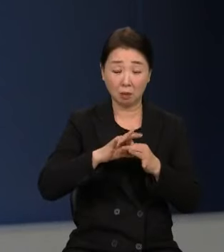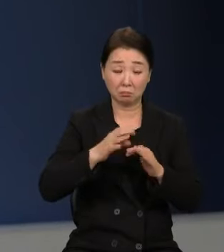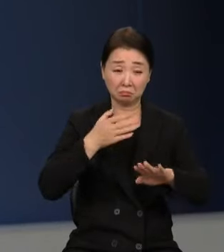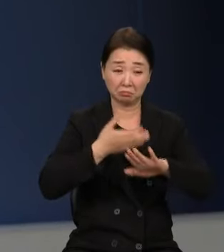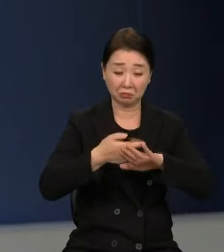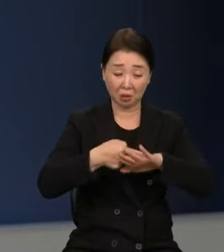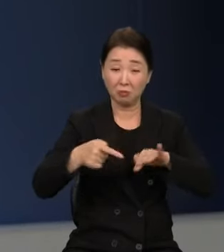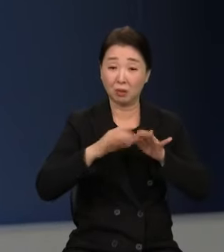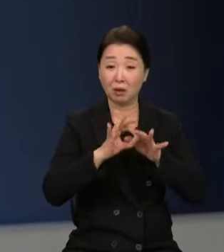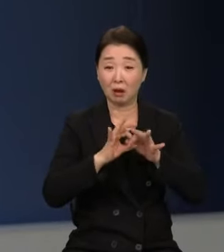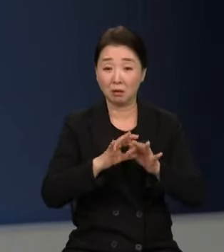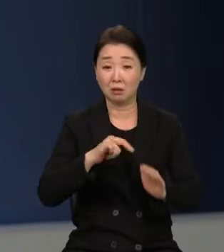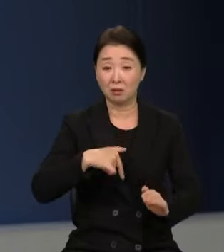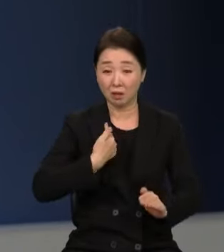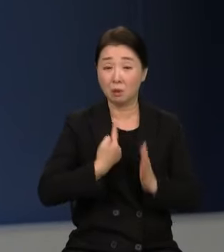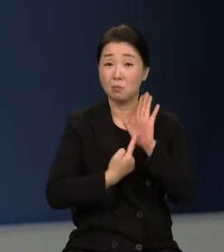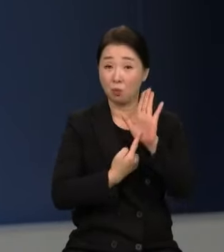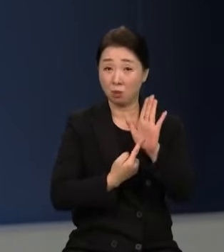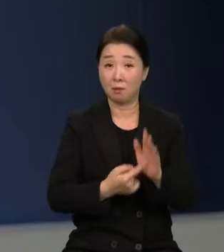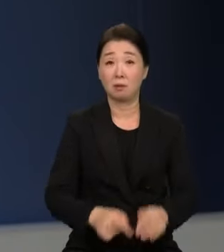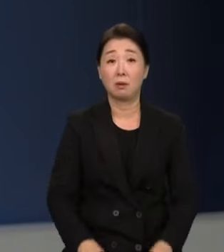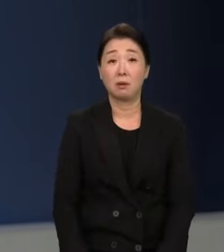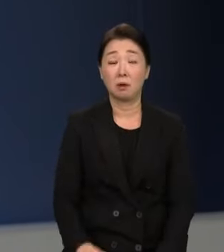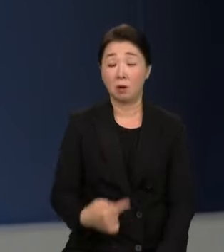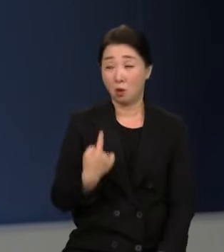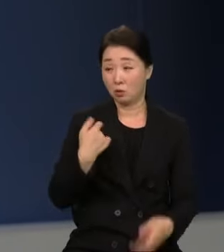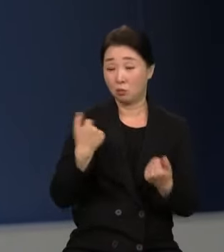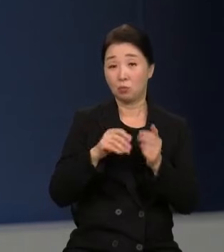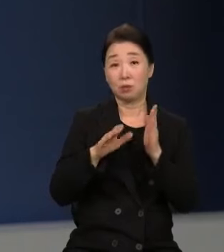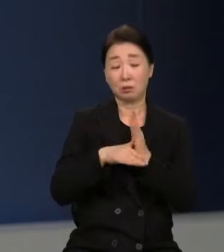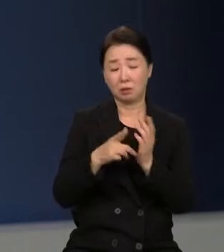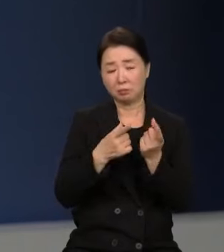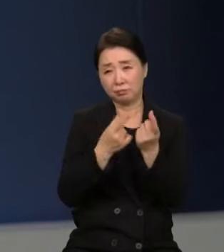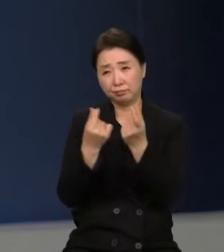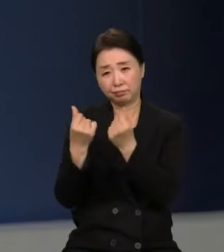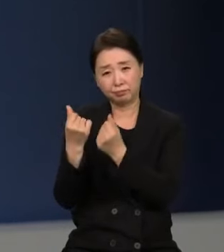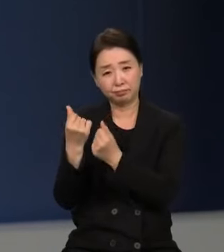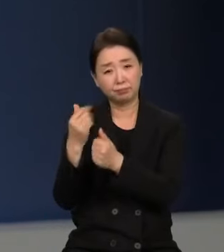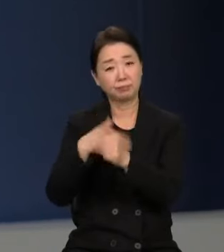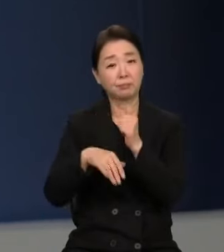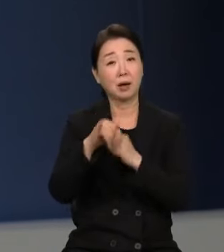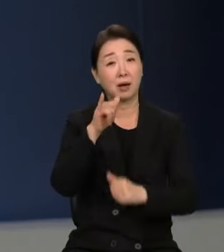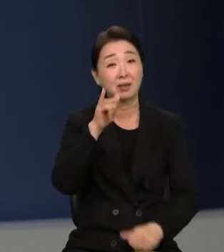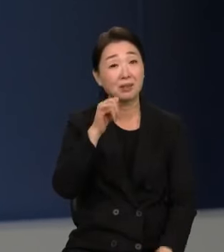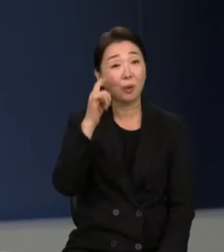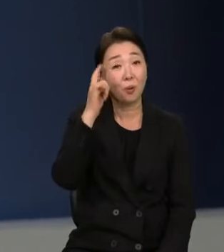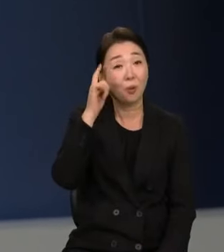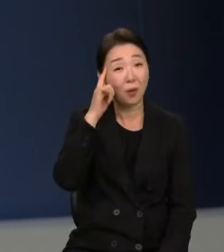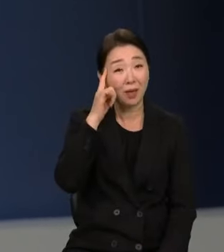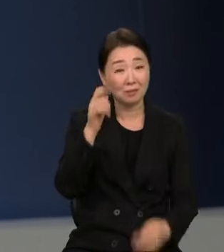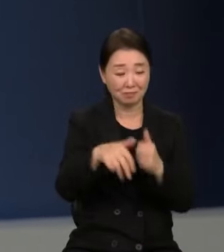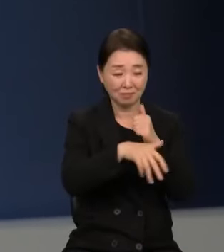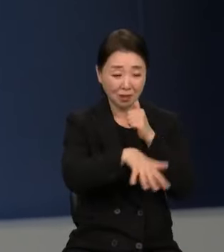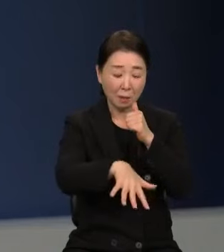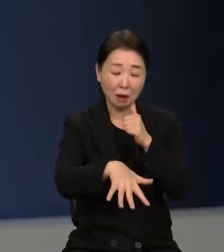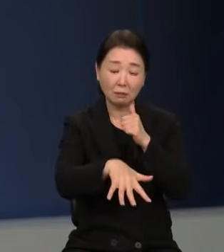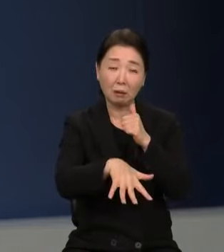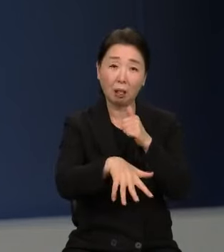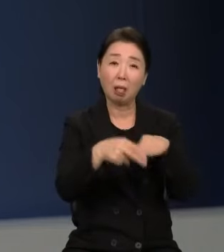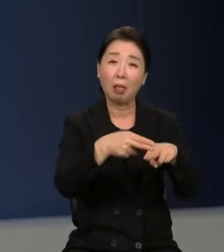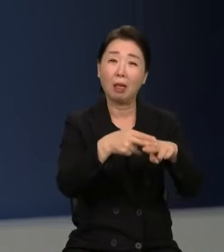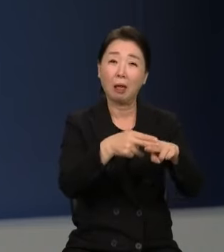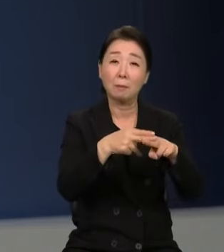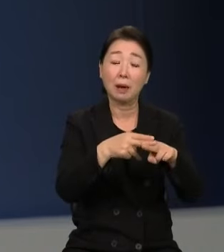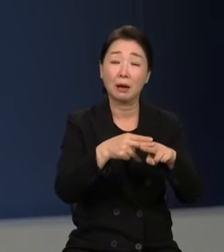표현하면서 썼던 말인데 자 어제 국회에서도 비슷한 상황이 연출됐습니다 이른바 가맹점 갑질 논란이 불거졌던